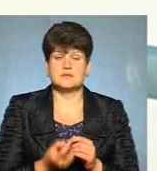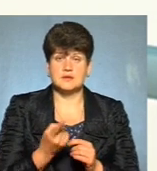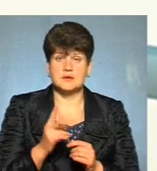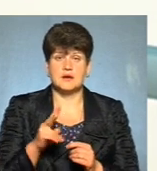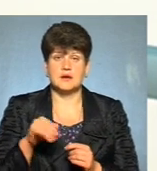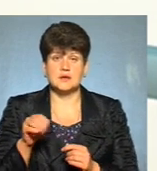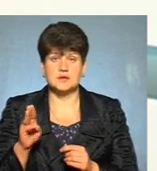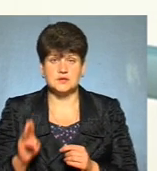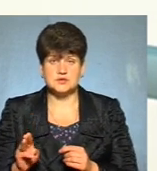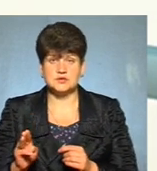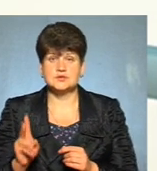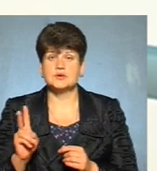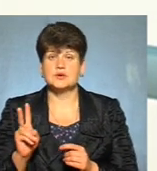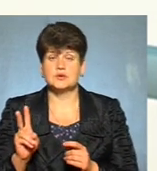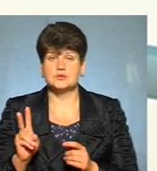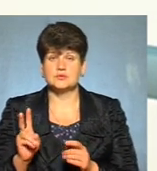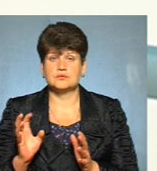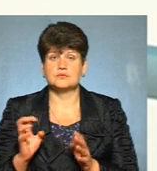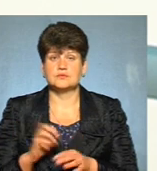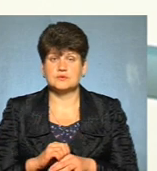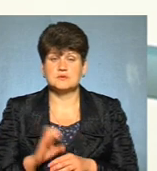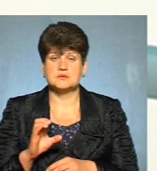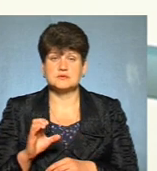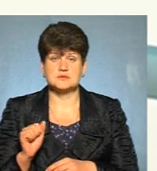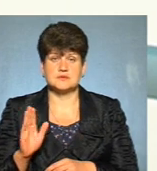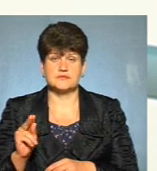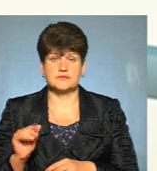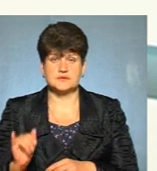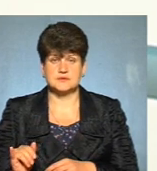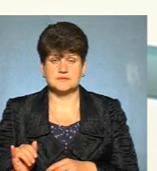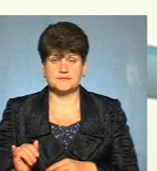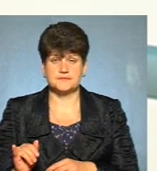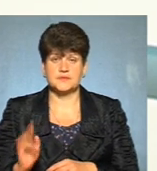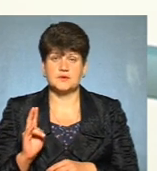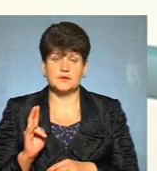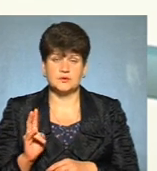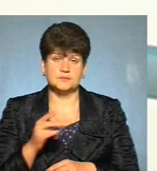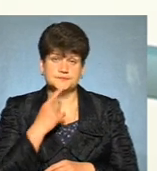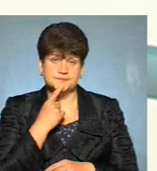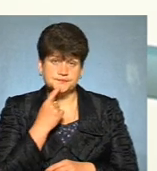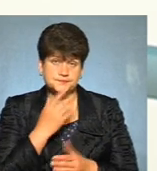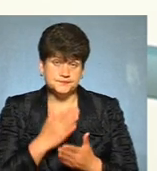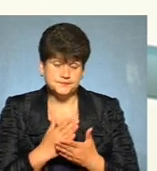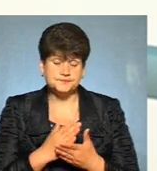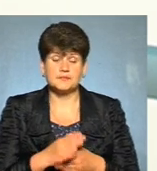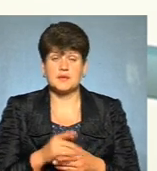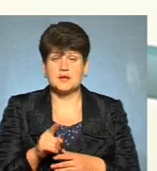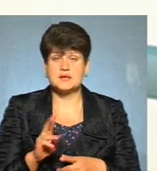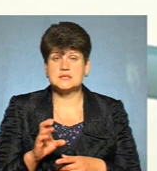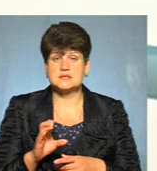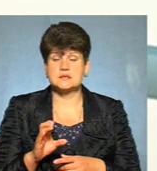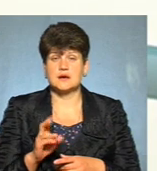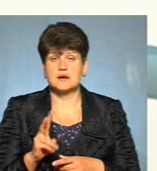кліщ і прокормлювач, ну, якісь савці, скажімо, теплокровні. І кліщі